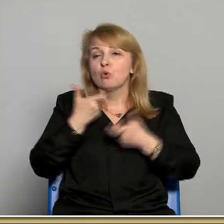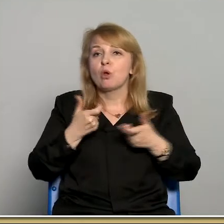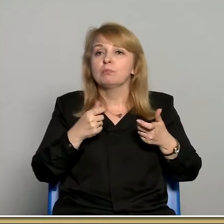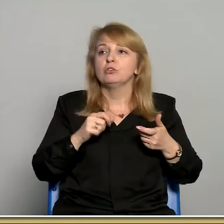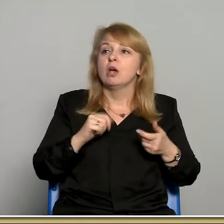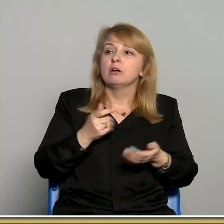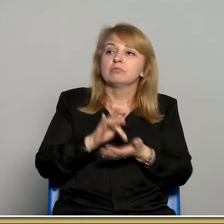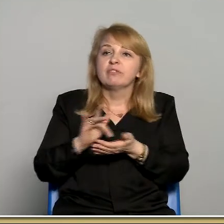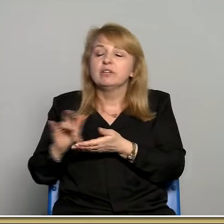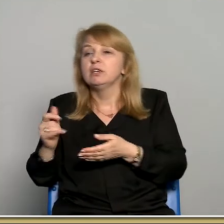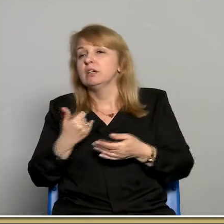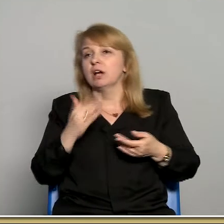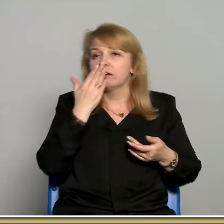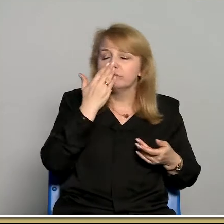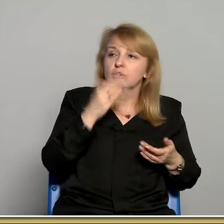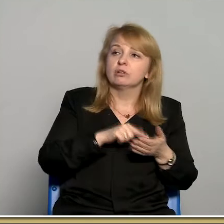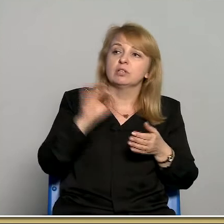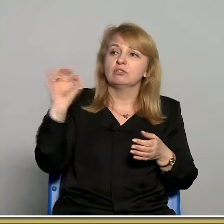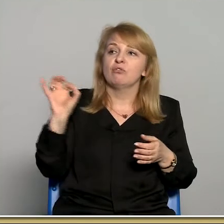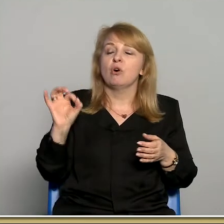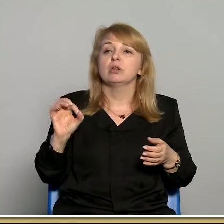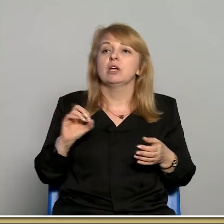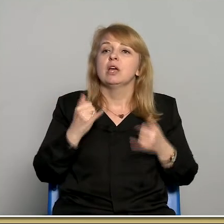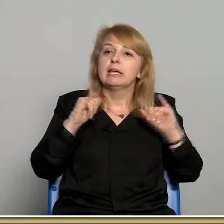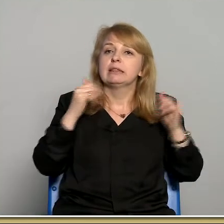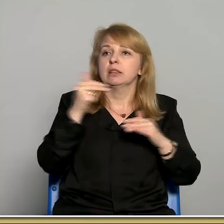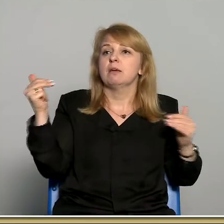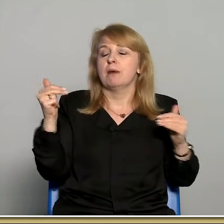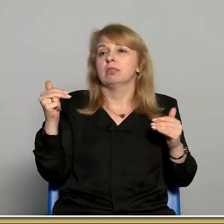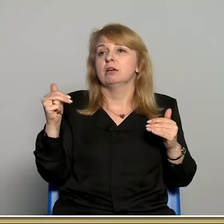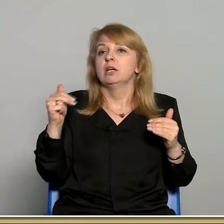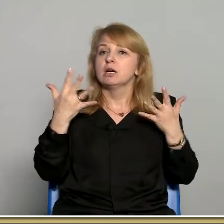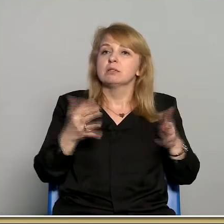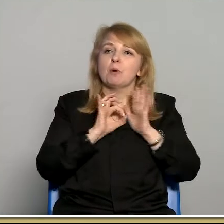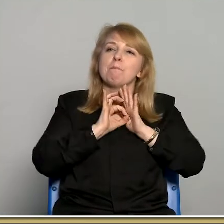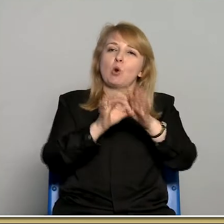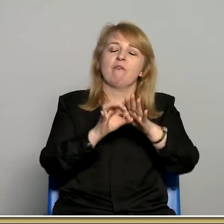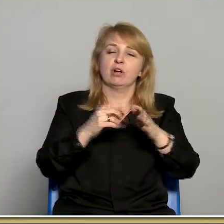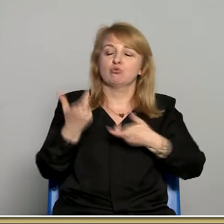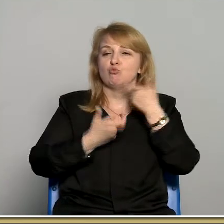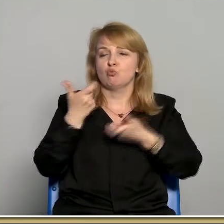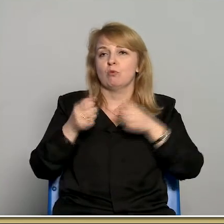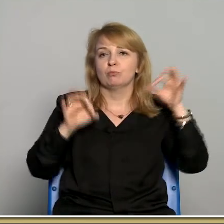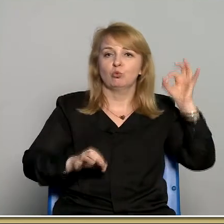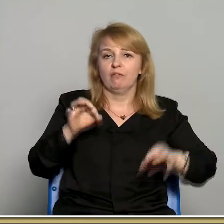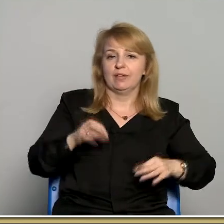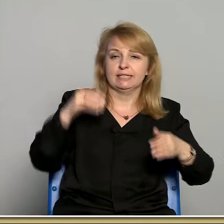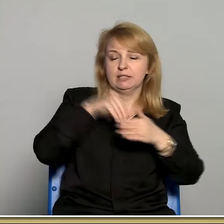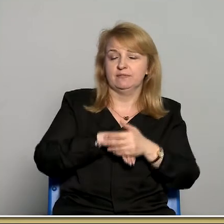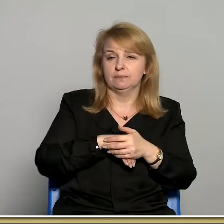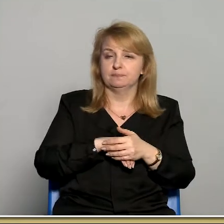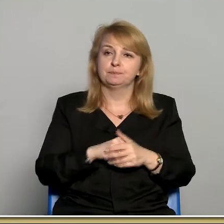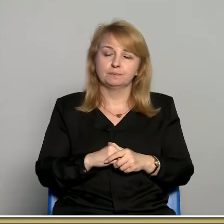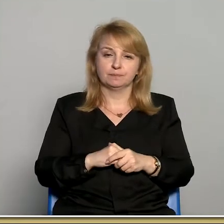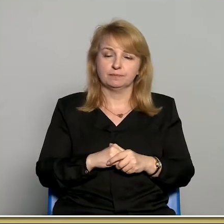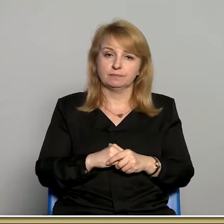to drugi z planowanych tematów, które chcielibyśmy przeprowadzić w zakresie takich konferencji